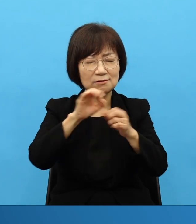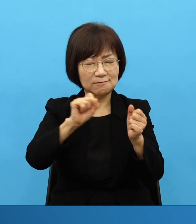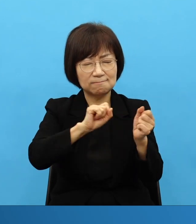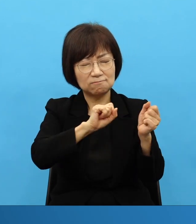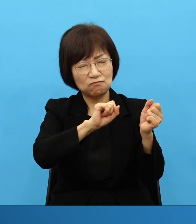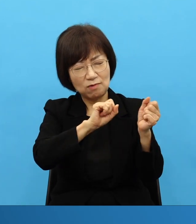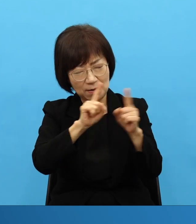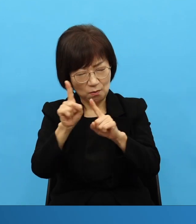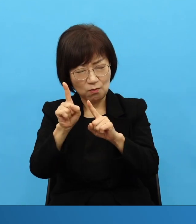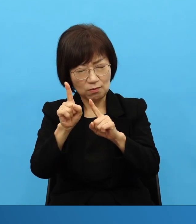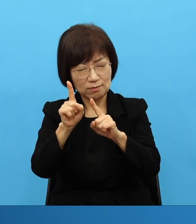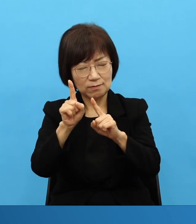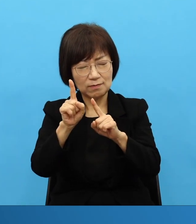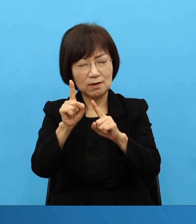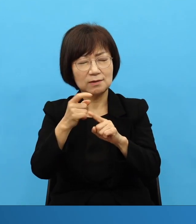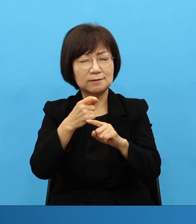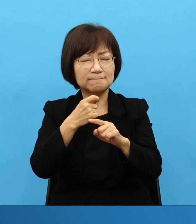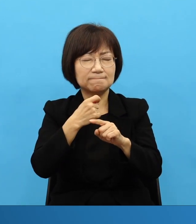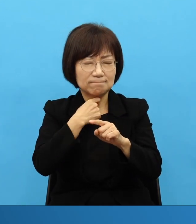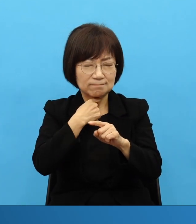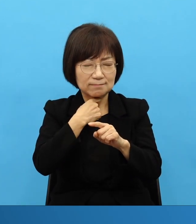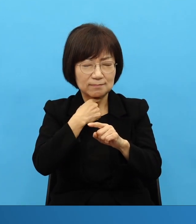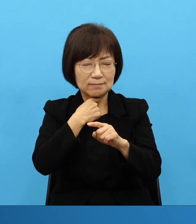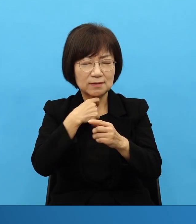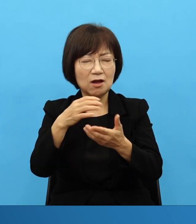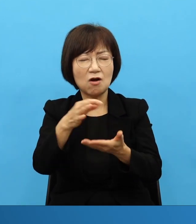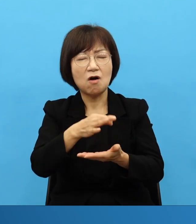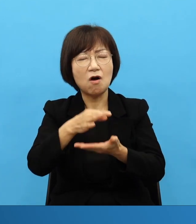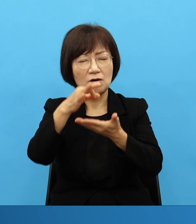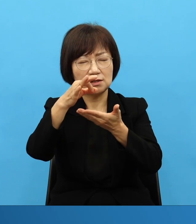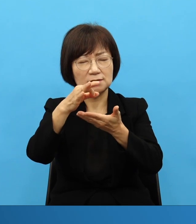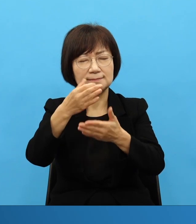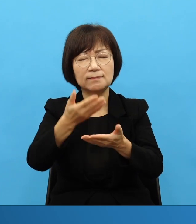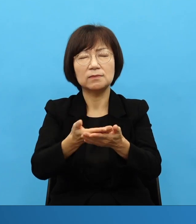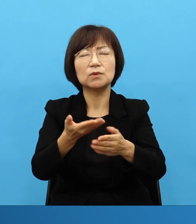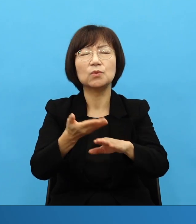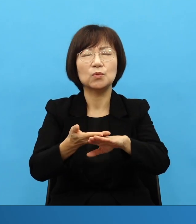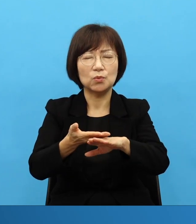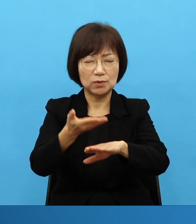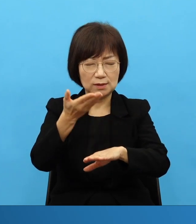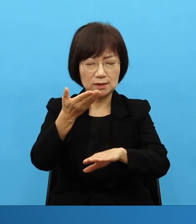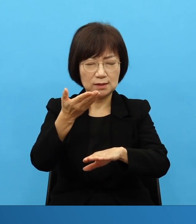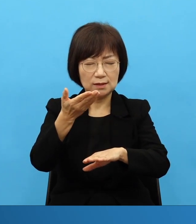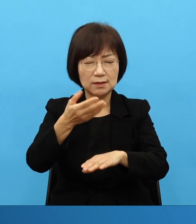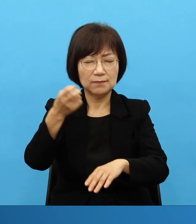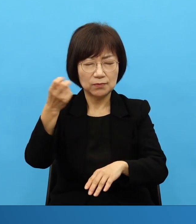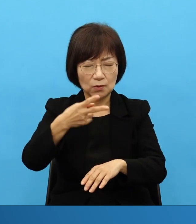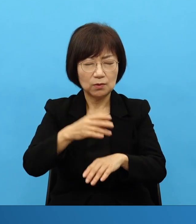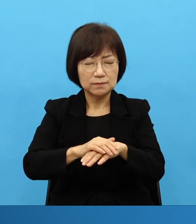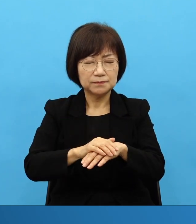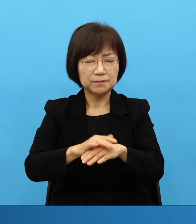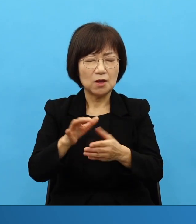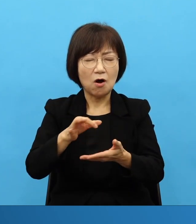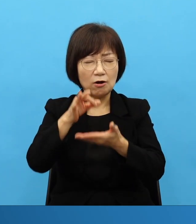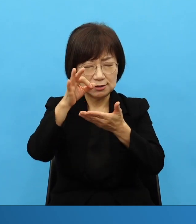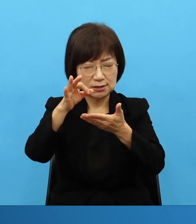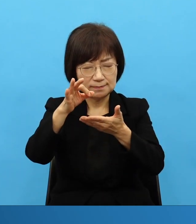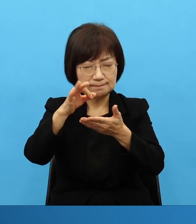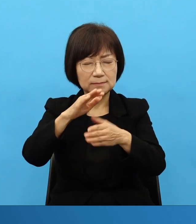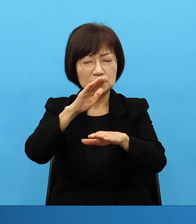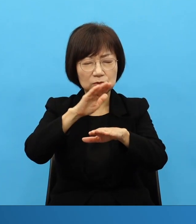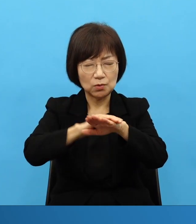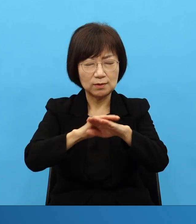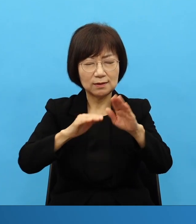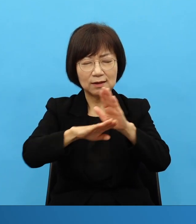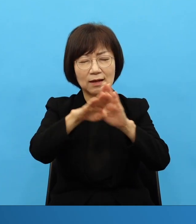드린 예물 위에 upon the offerings that will restore the economy of light, 그 산업과 가정 위에 upon